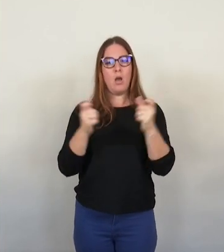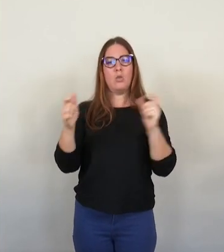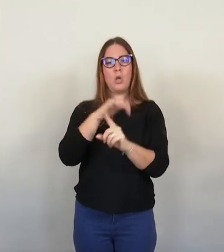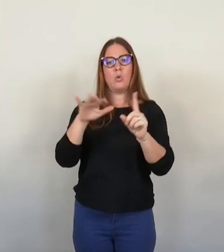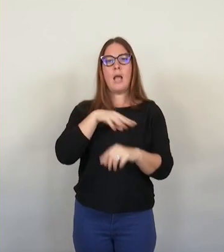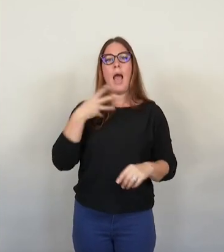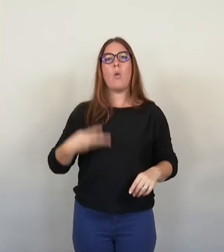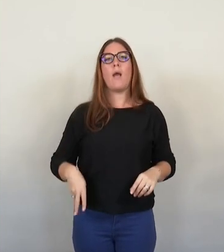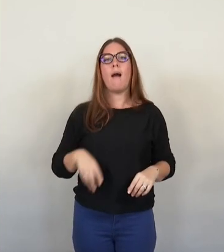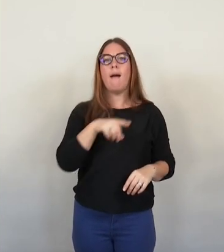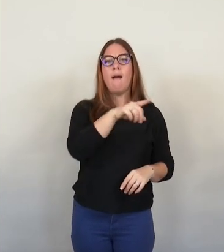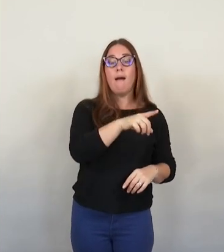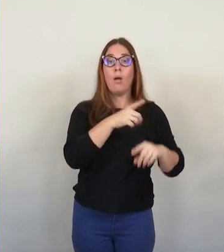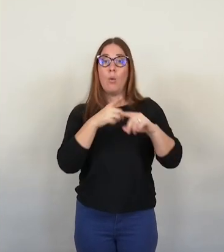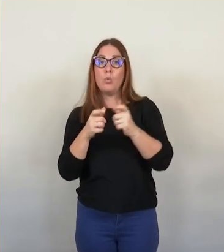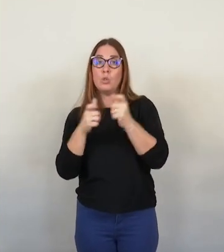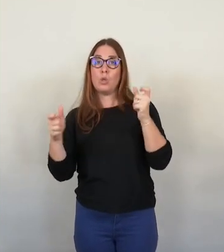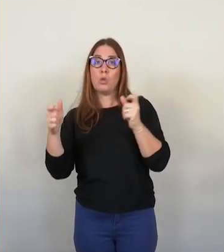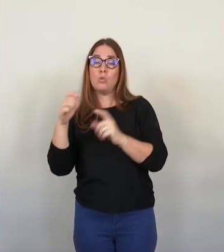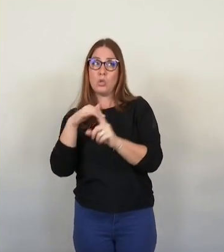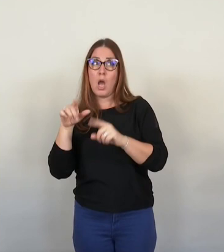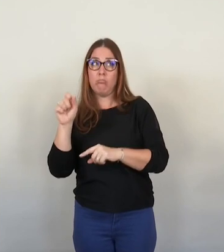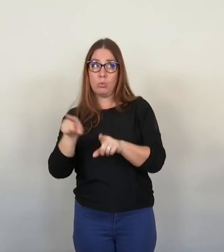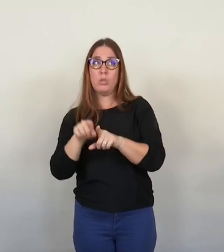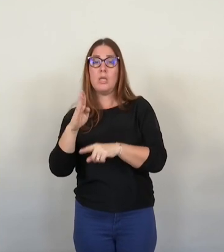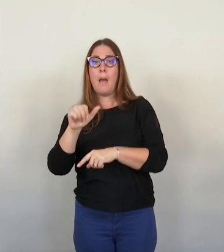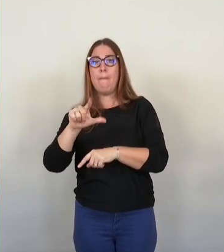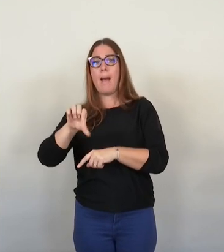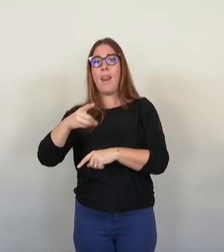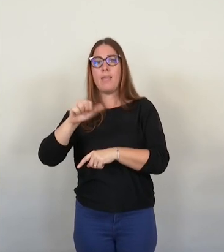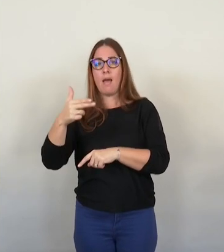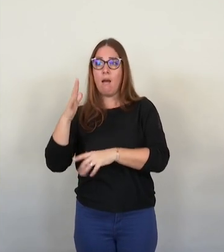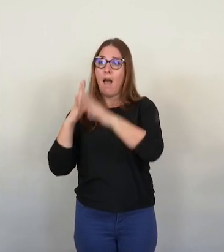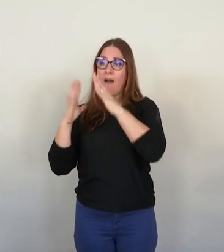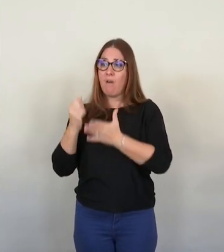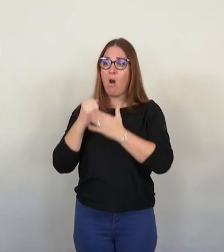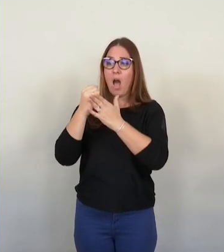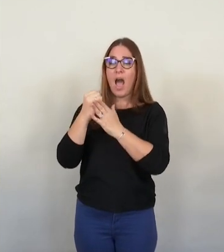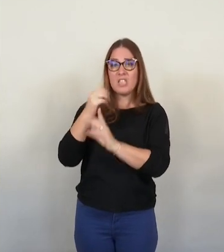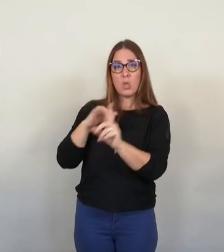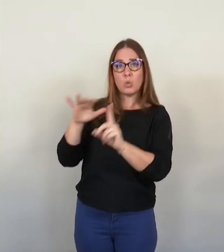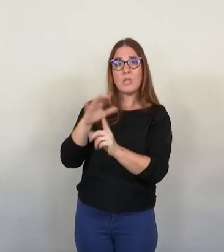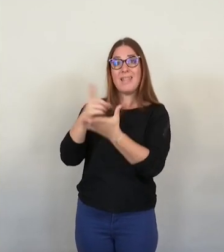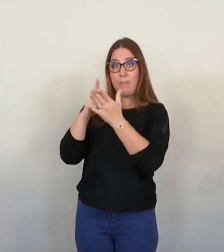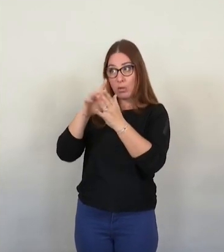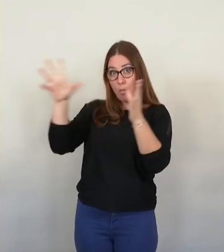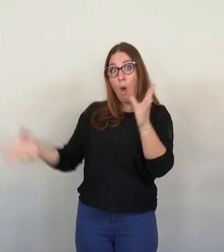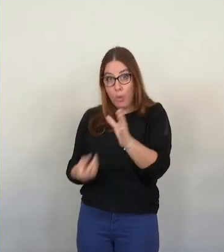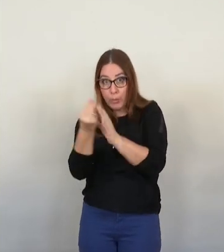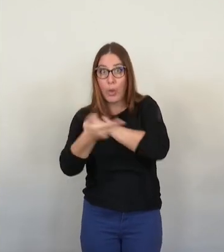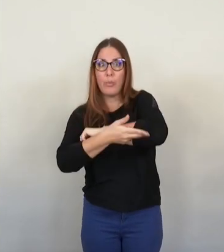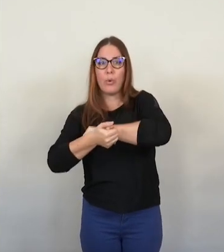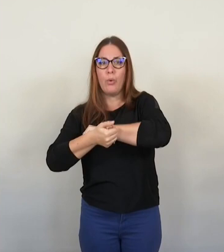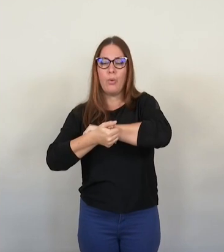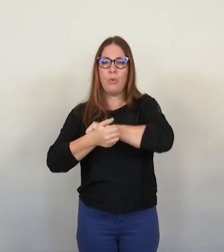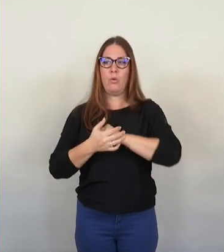l'Arlequin et le centre social des Baladins d'ailleurs hébergeaient les assistantes sociales de territoire du département